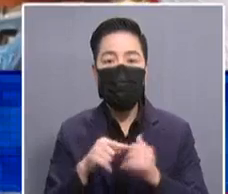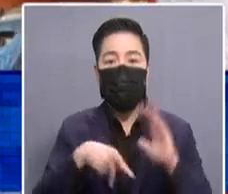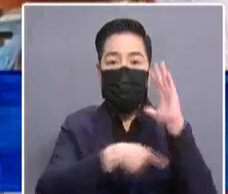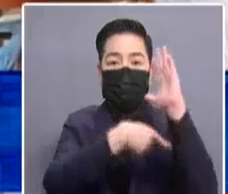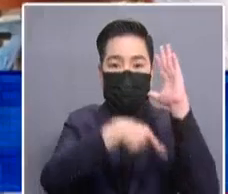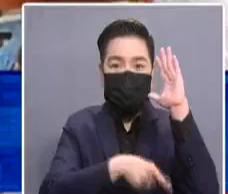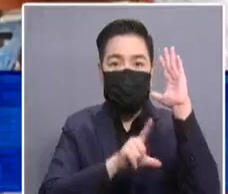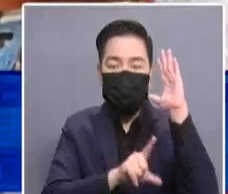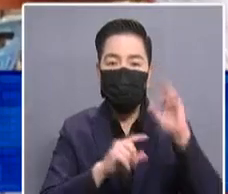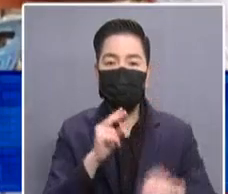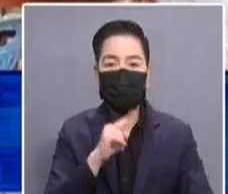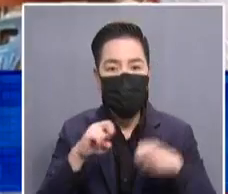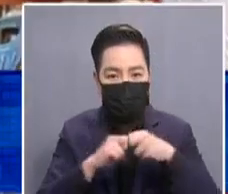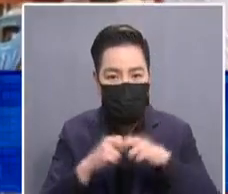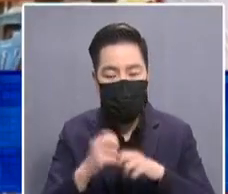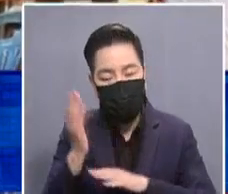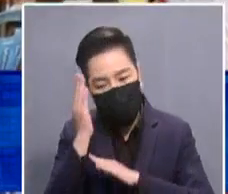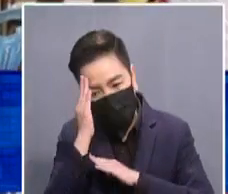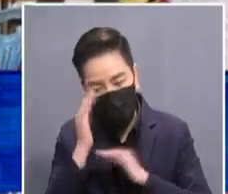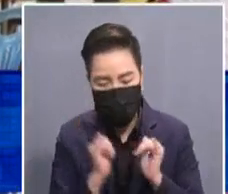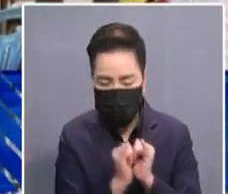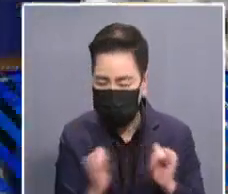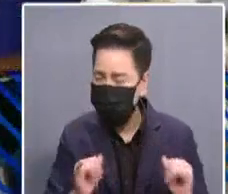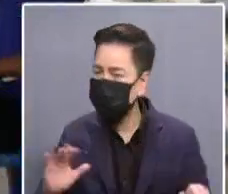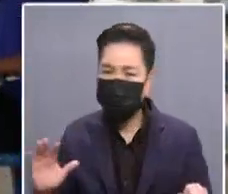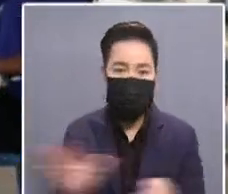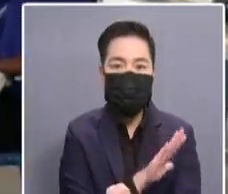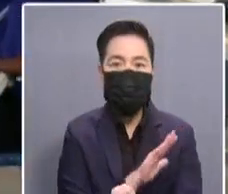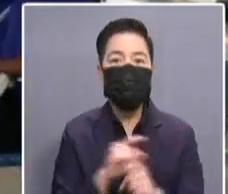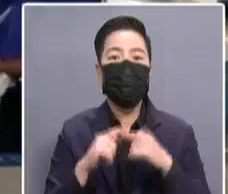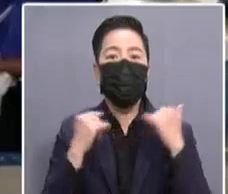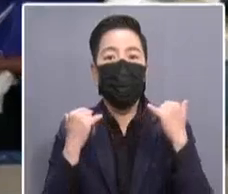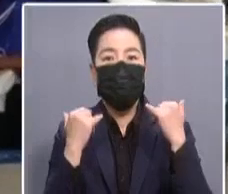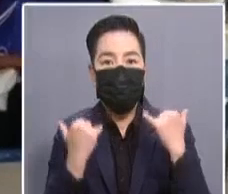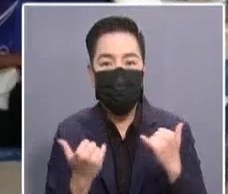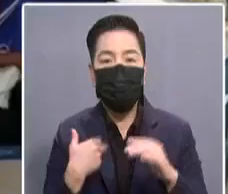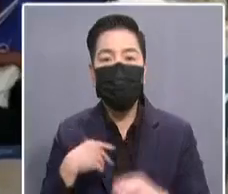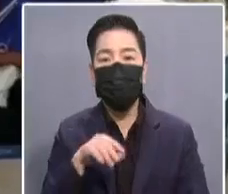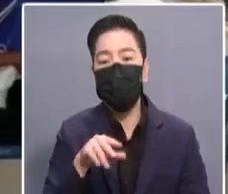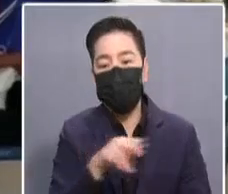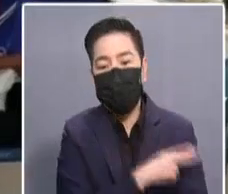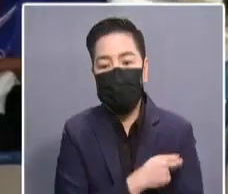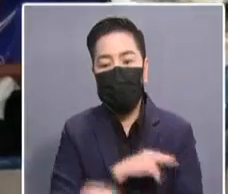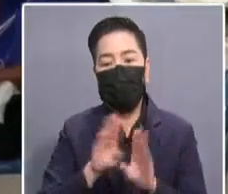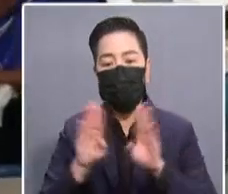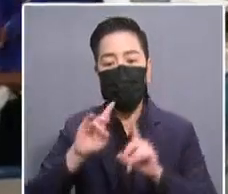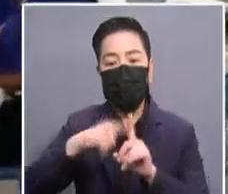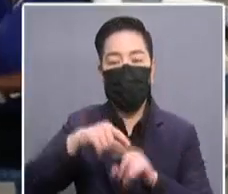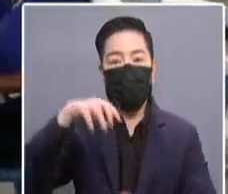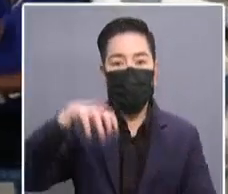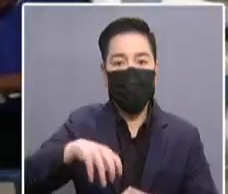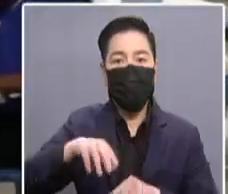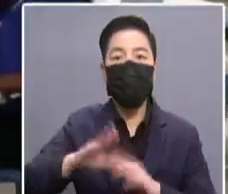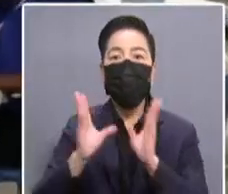ายแห่งตอนนี้ก็ประสบกับปัญหาผู้ป่วยล้นเตียงแล้วฮะคณะกรรมการโรคติดต่อจังหวัดเตรียมเปิดโรงพยาบาลสนามที่อาคารศูนย์ประ